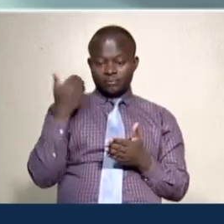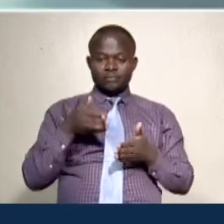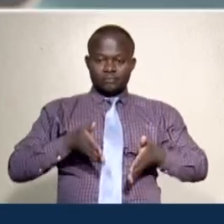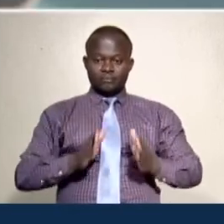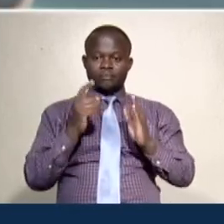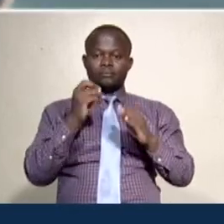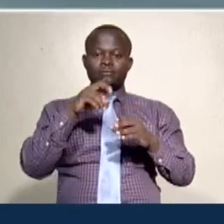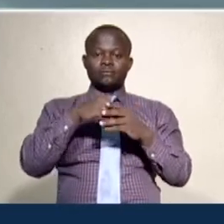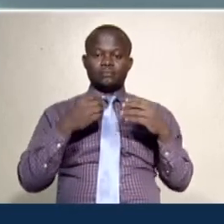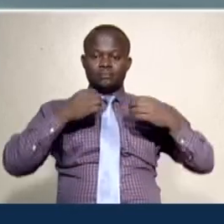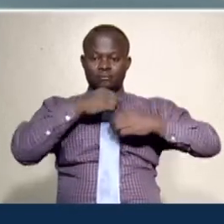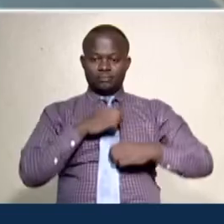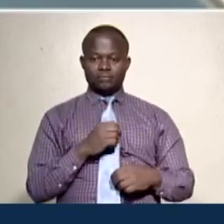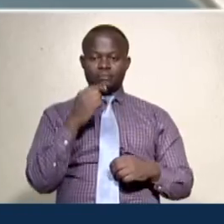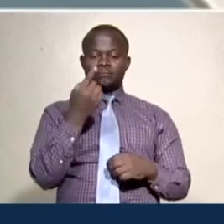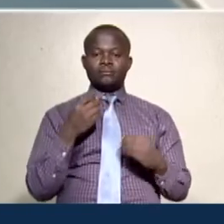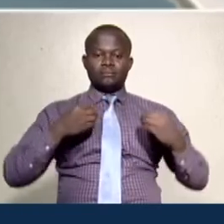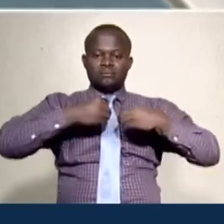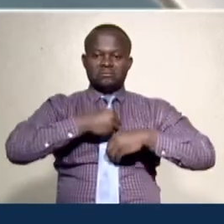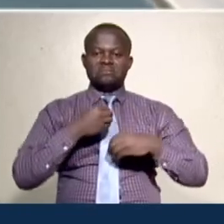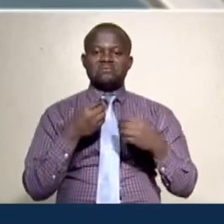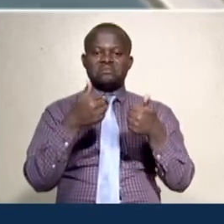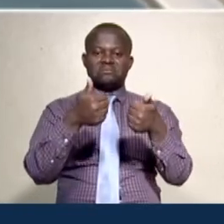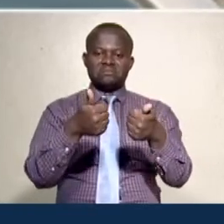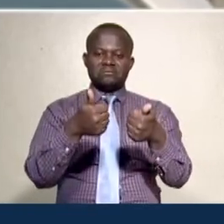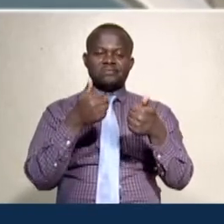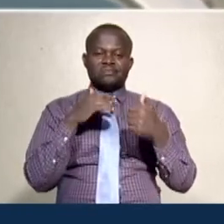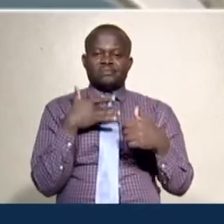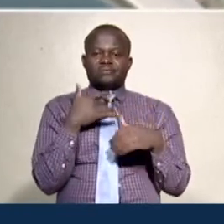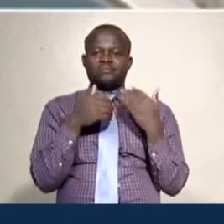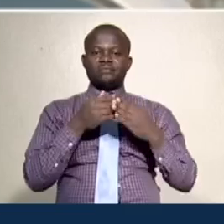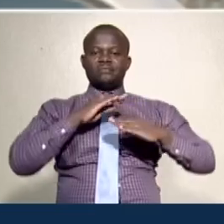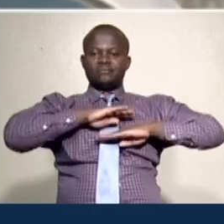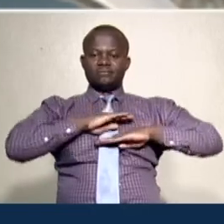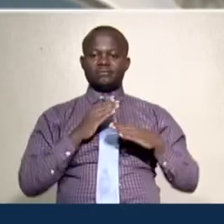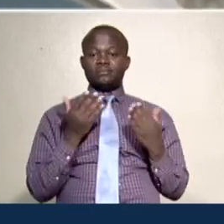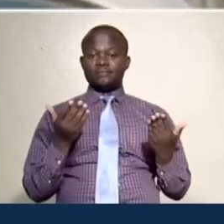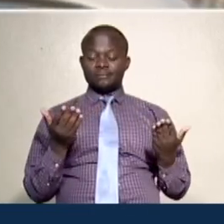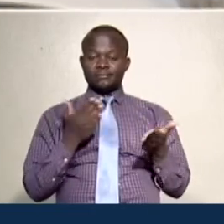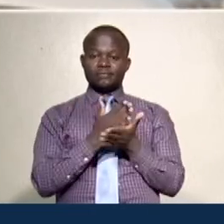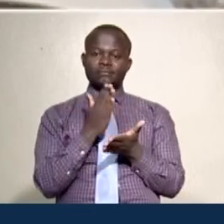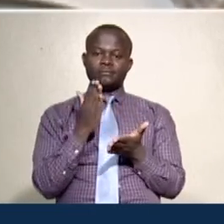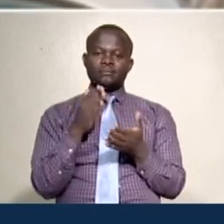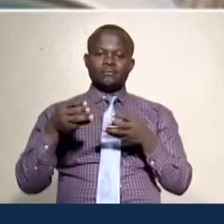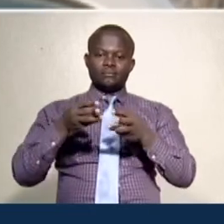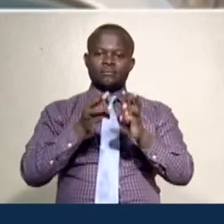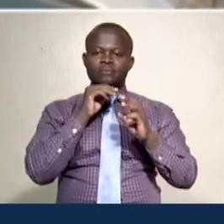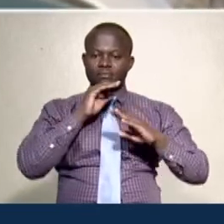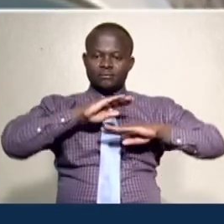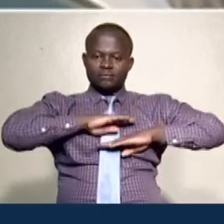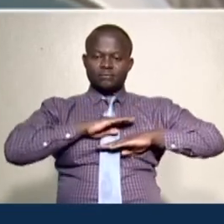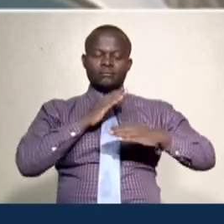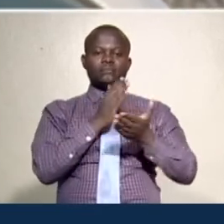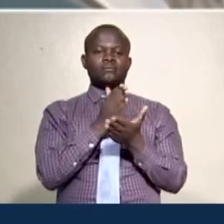cyangwa ishati imwe narayambaraga nkumva irambiriye nkumva ndanyuzwe. Mbese uko kutanyurwa